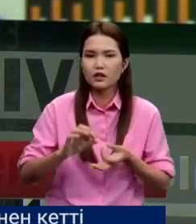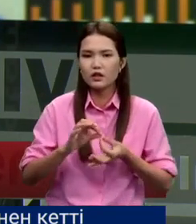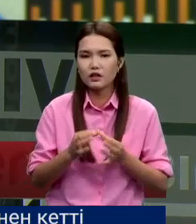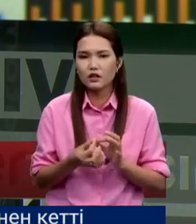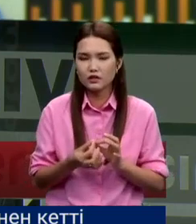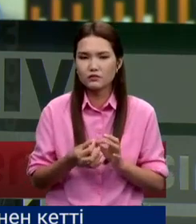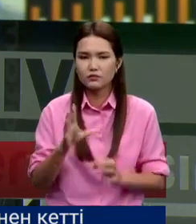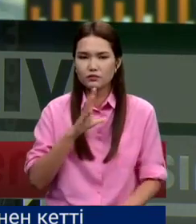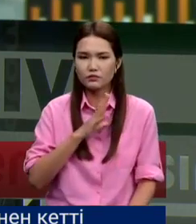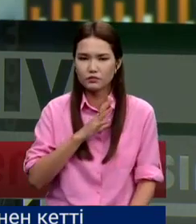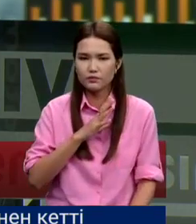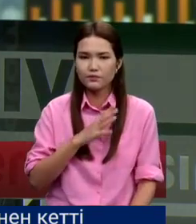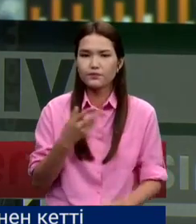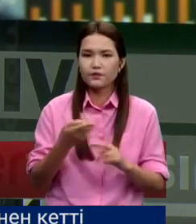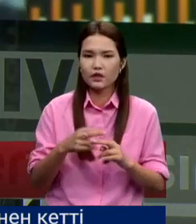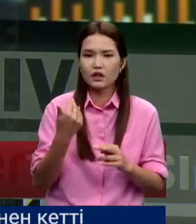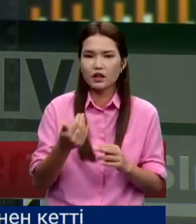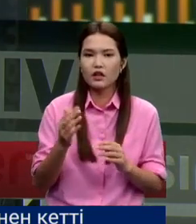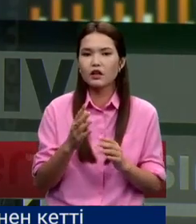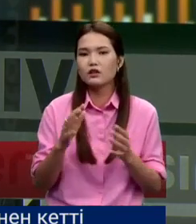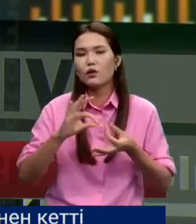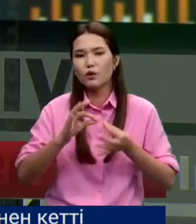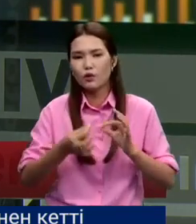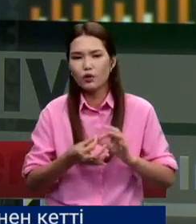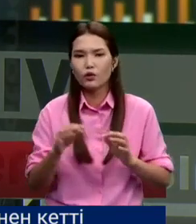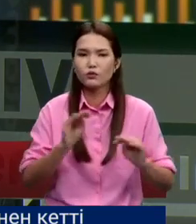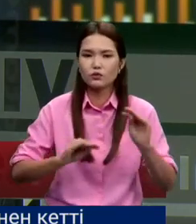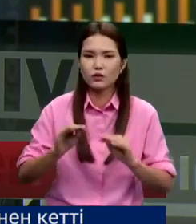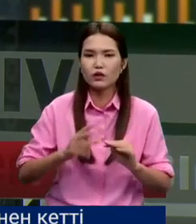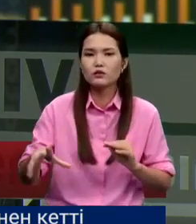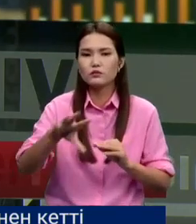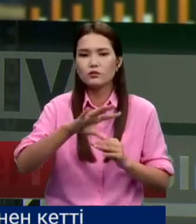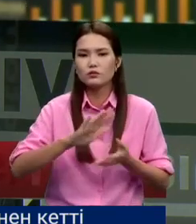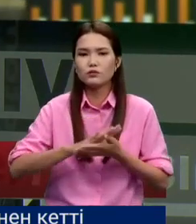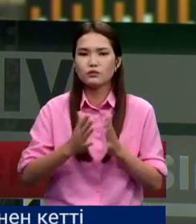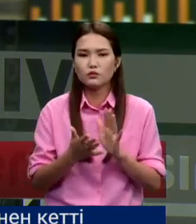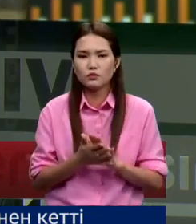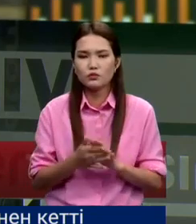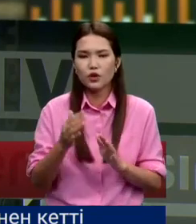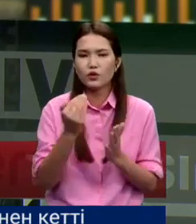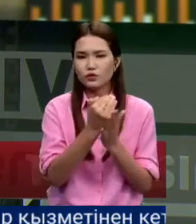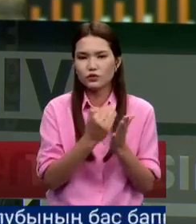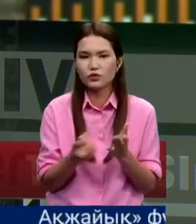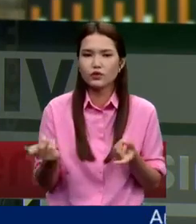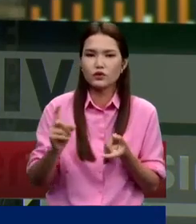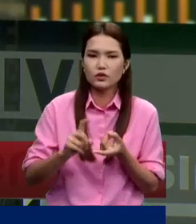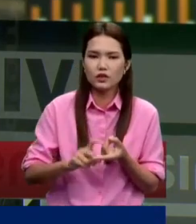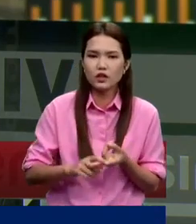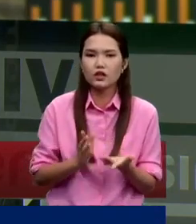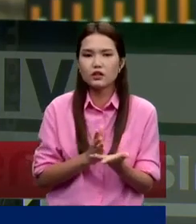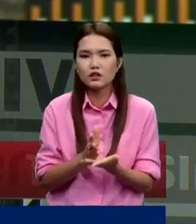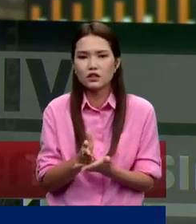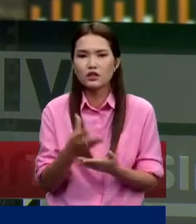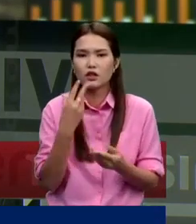болып жабысқандай. Бүгін Қасым-Жомарт Тоқаев жаңа құрамдағы үкіметтің әр мүшесіне шүйлікті десе де, тырысып баққан